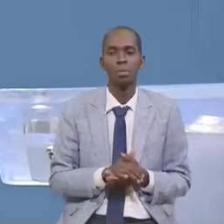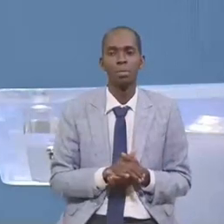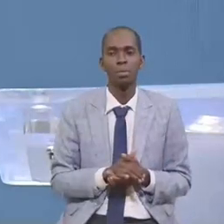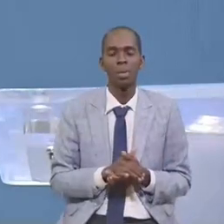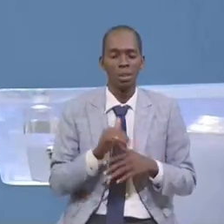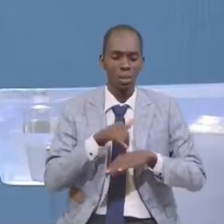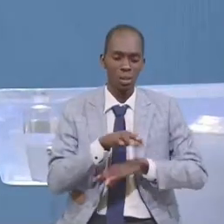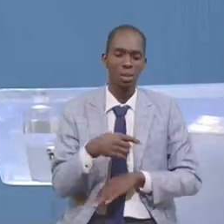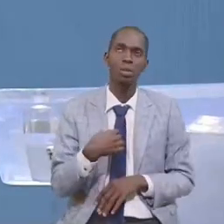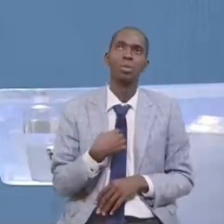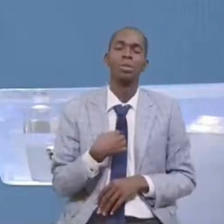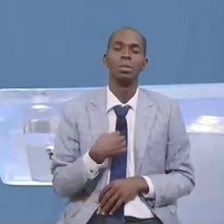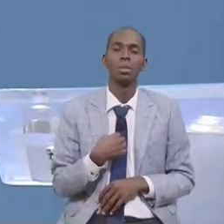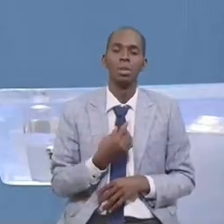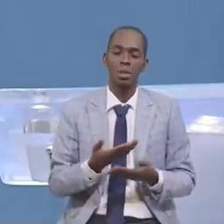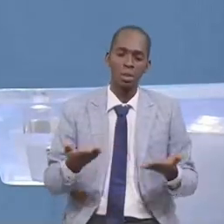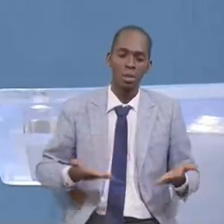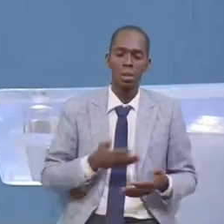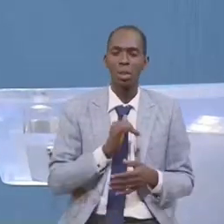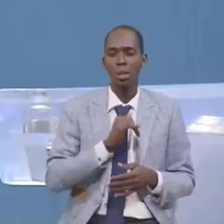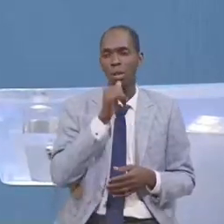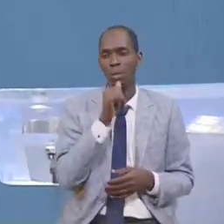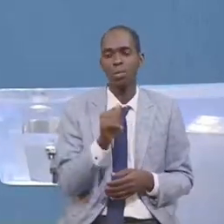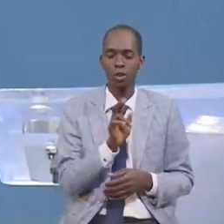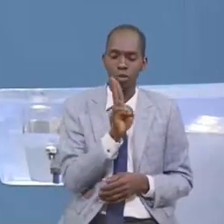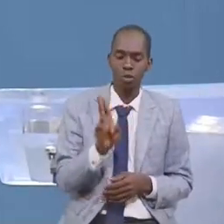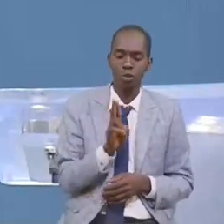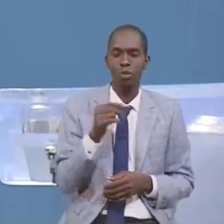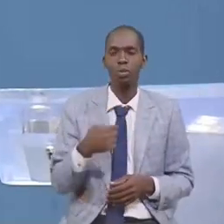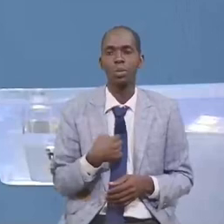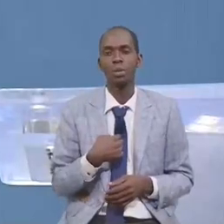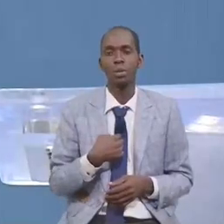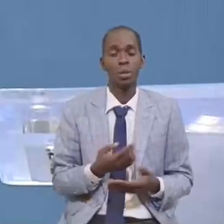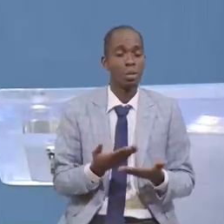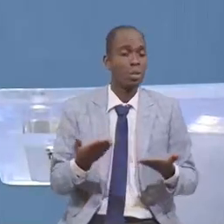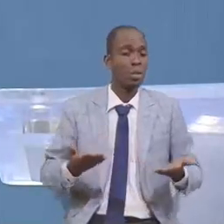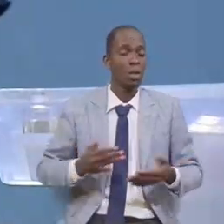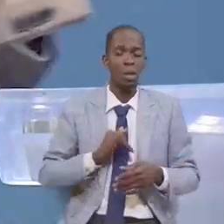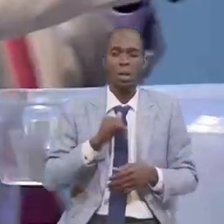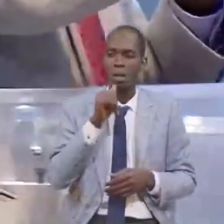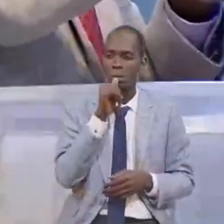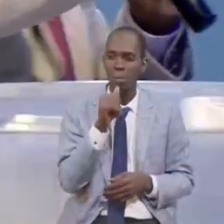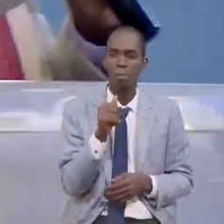Envoie-moi. Me voici. Utilise-moi. Me voici.